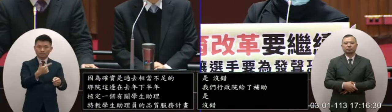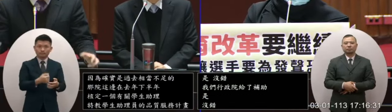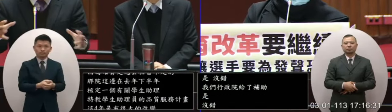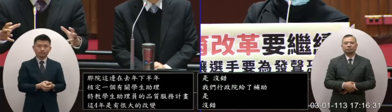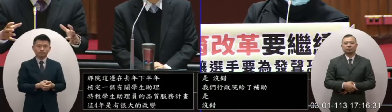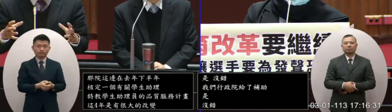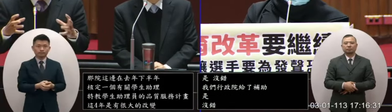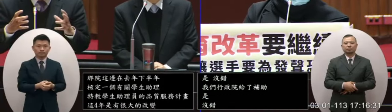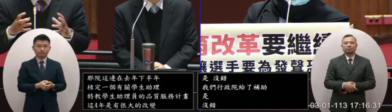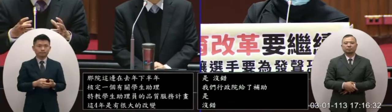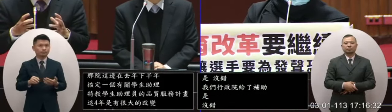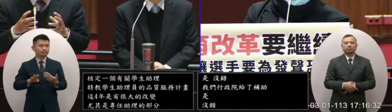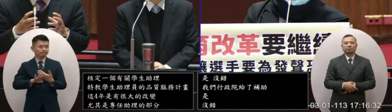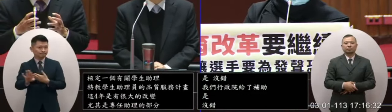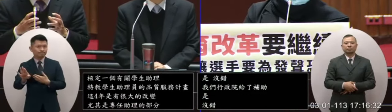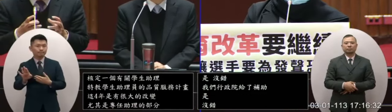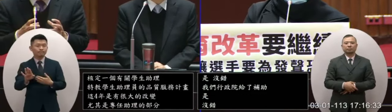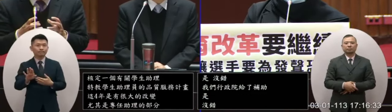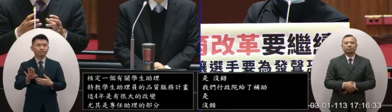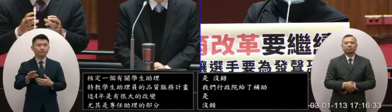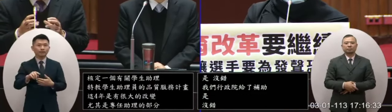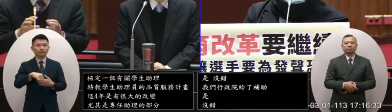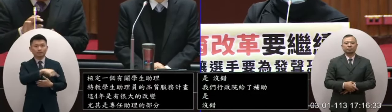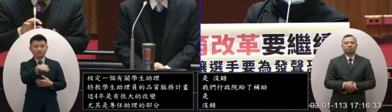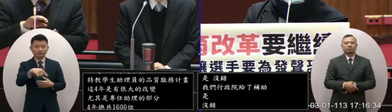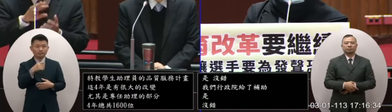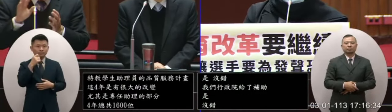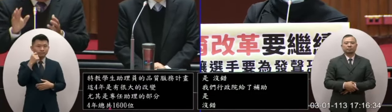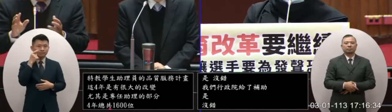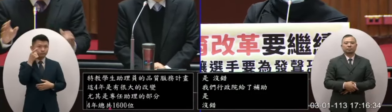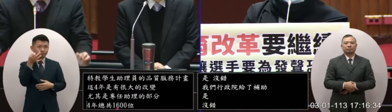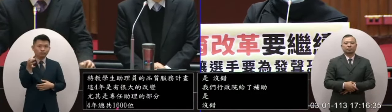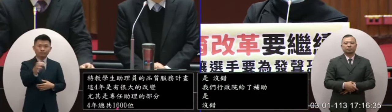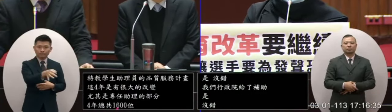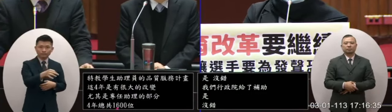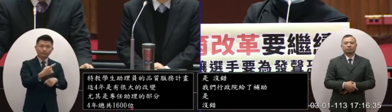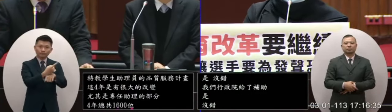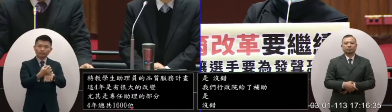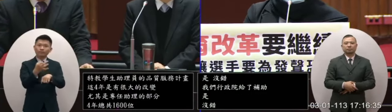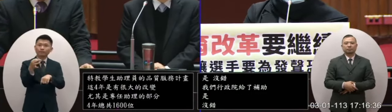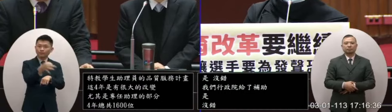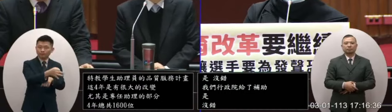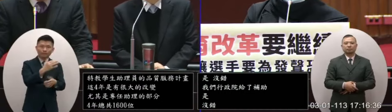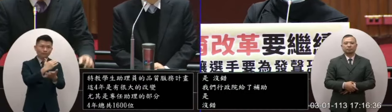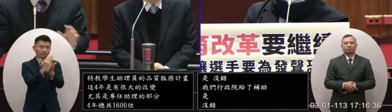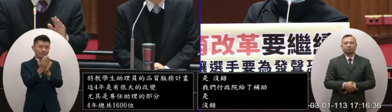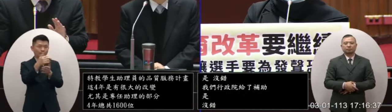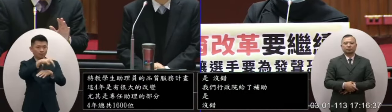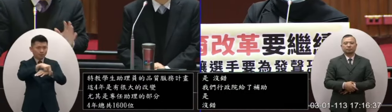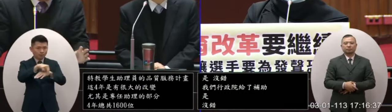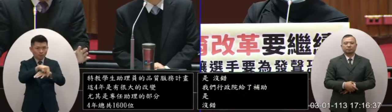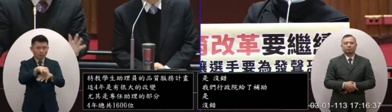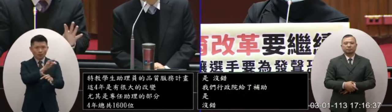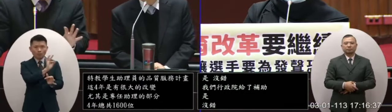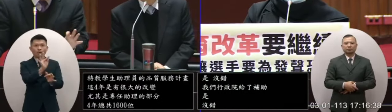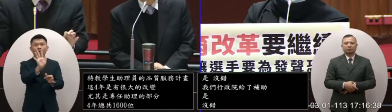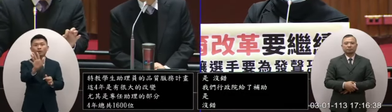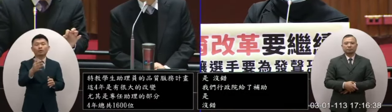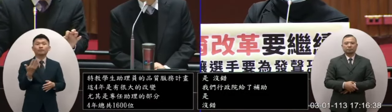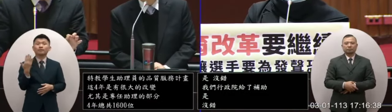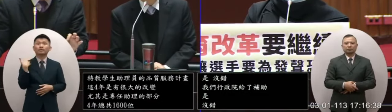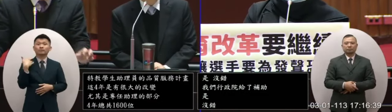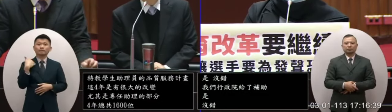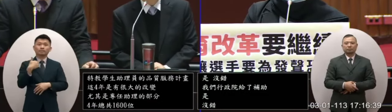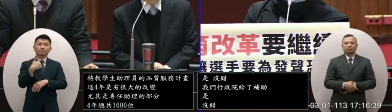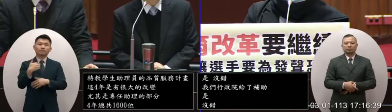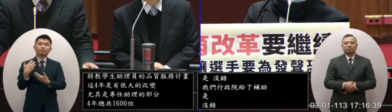分的这方面呢，对于他们的薪资跟这方面也有一个比较整体性的规划，这个相较过往由县